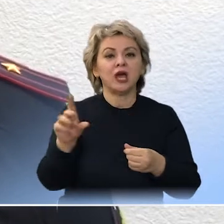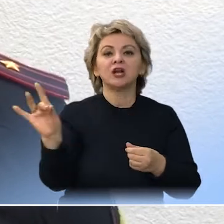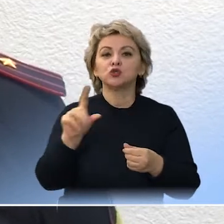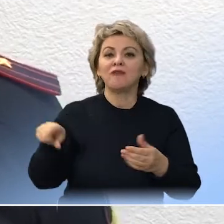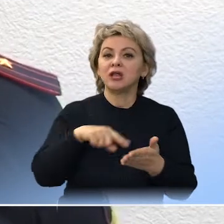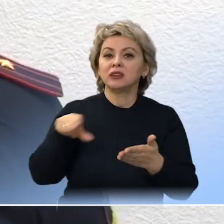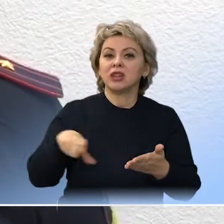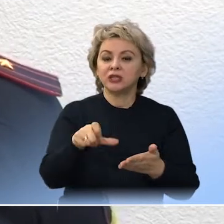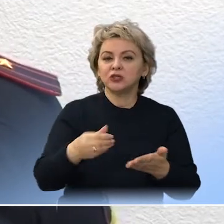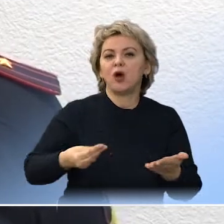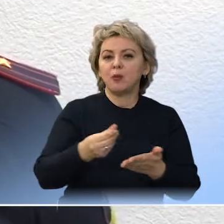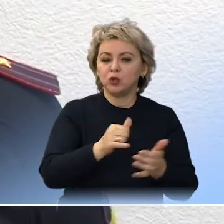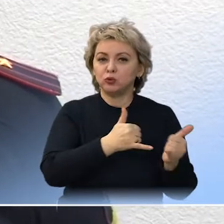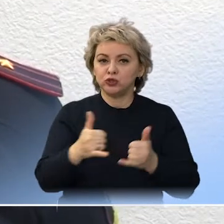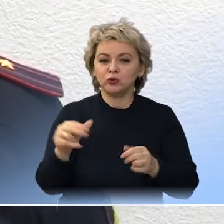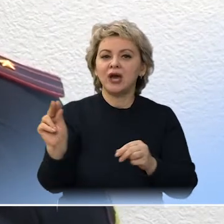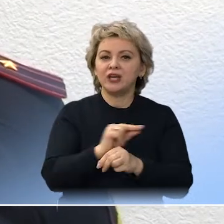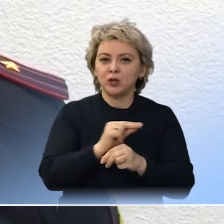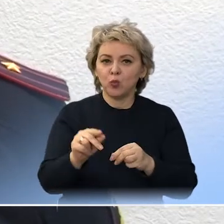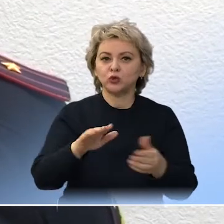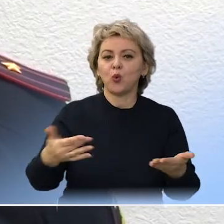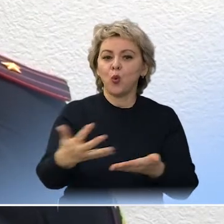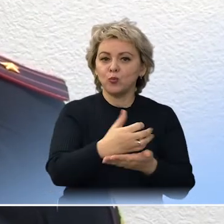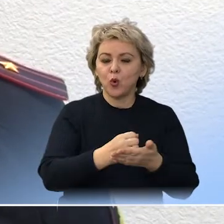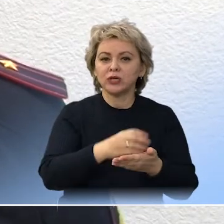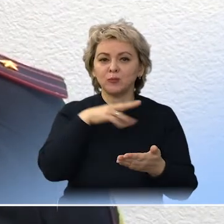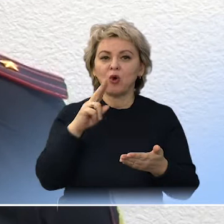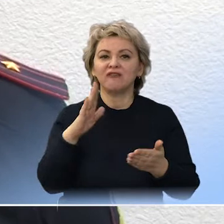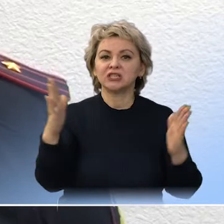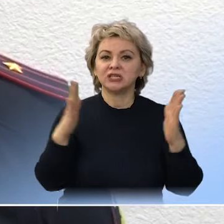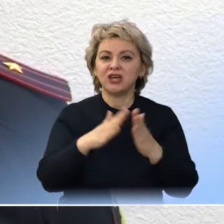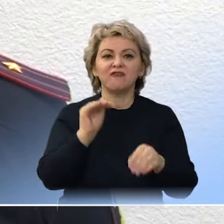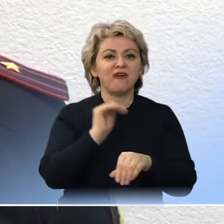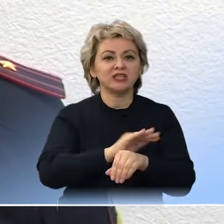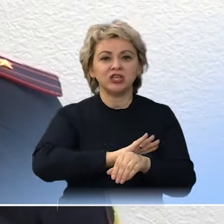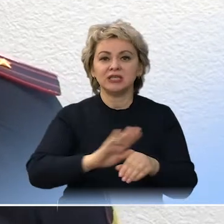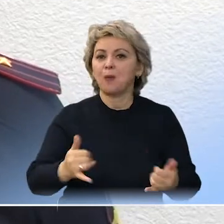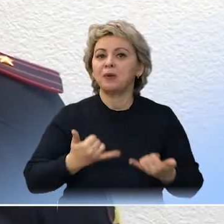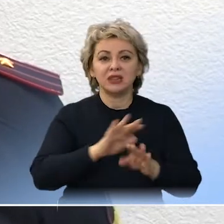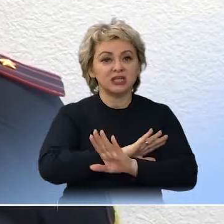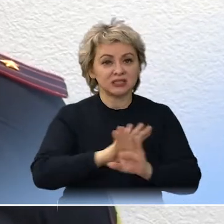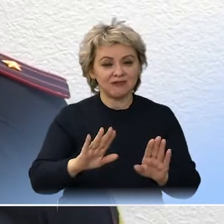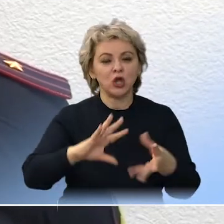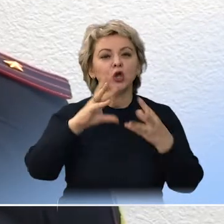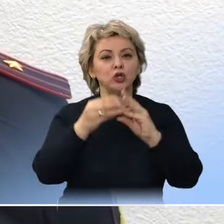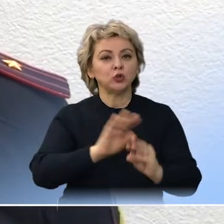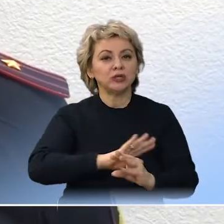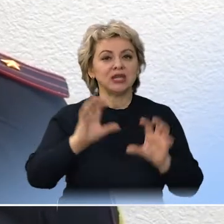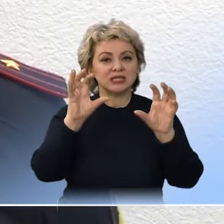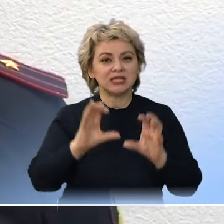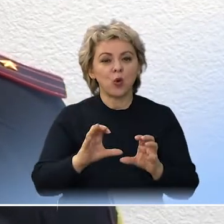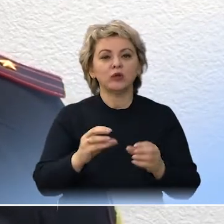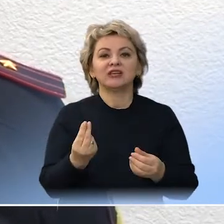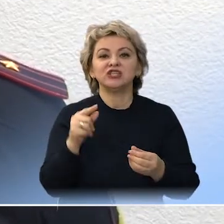Ростова-на-Дону. Оплаченные услуги по ремонту и уборке многоквартирных домов фактически не предоставлялись. Итогом незаконных